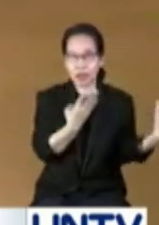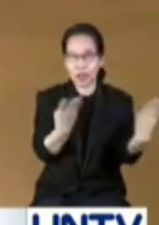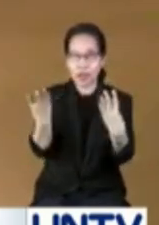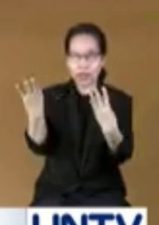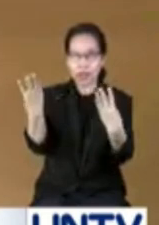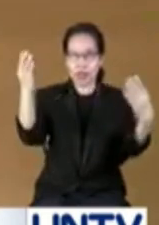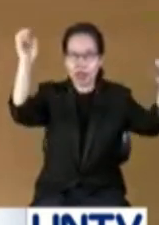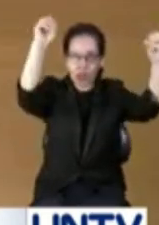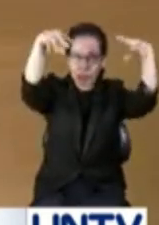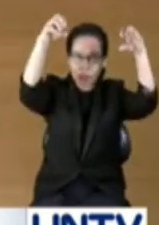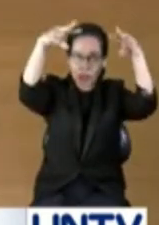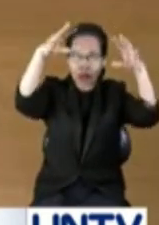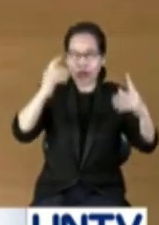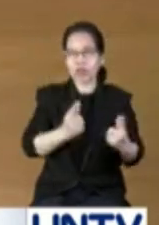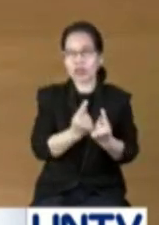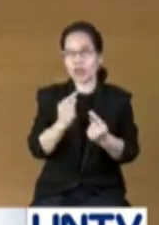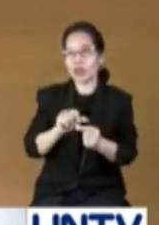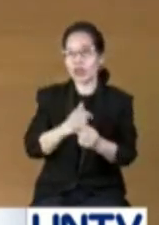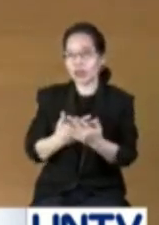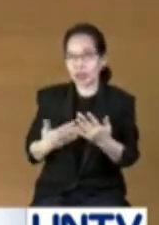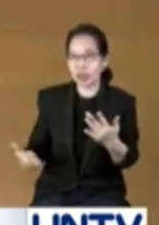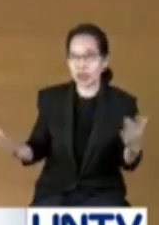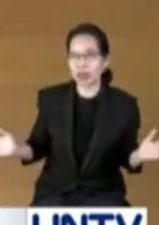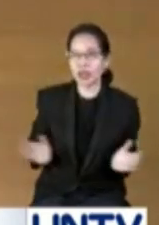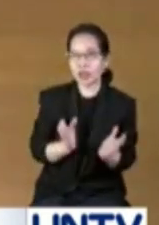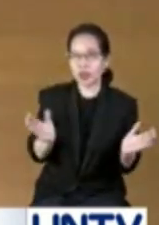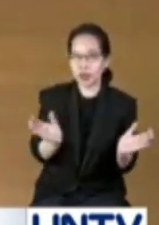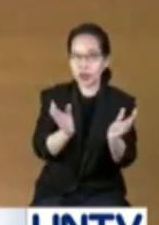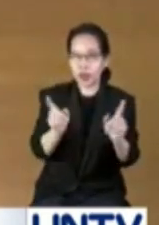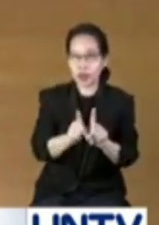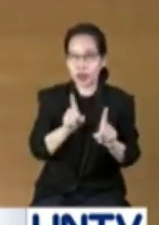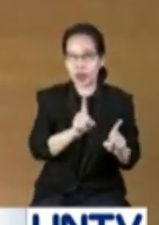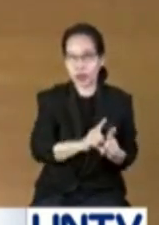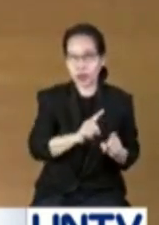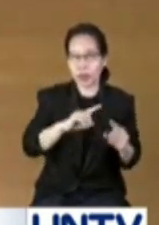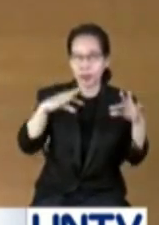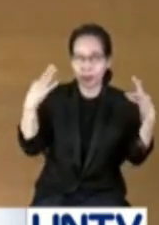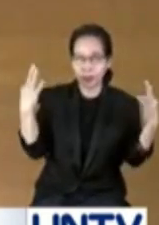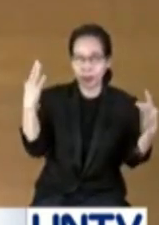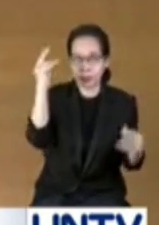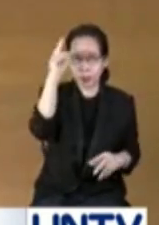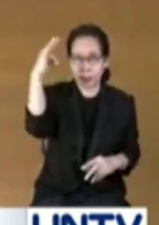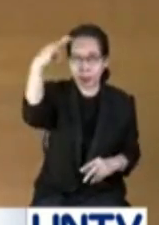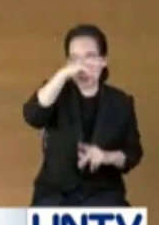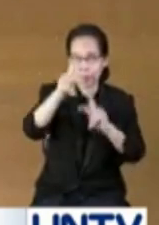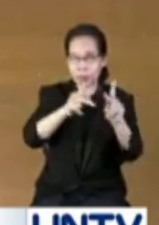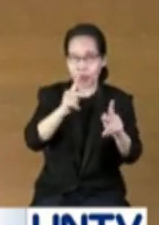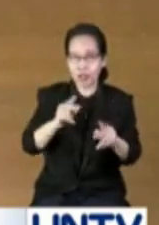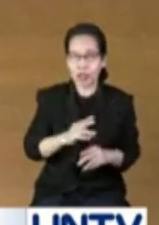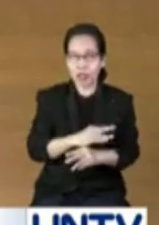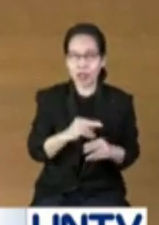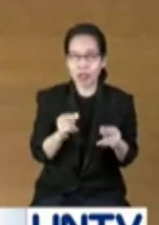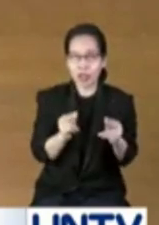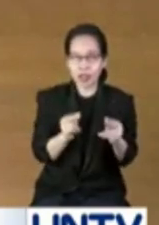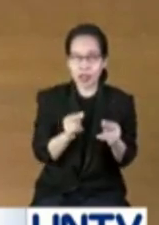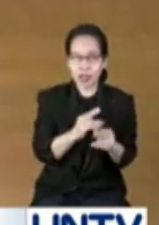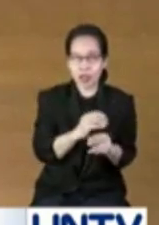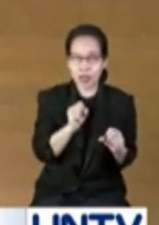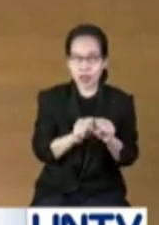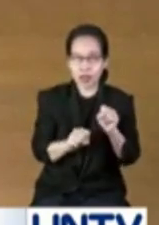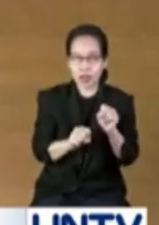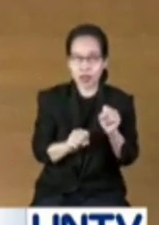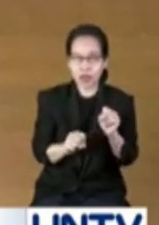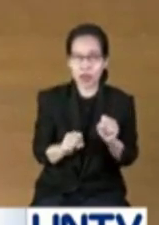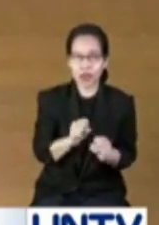ng lahat na ito, hinihimok din natin ang ating sambayanan na magtipid ng tubig para sa malawakang paghanda